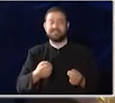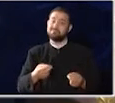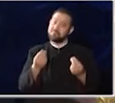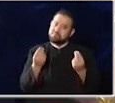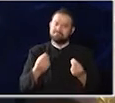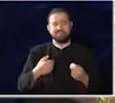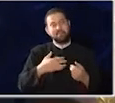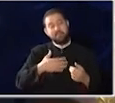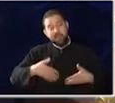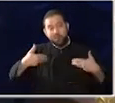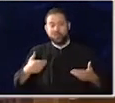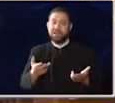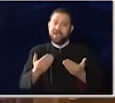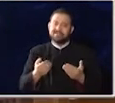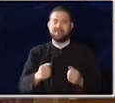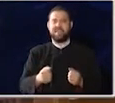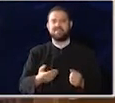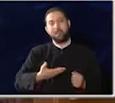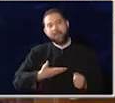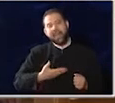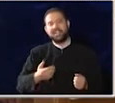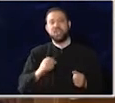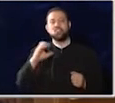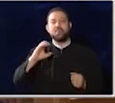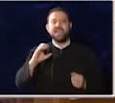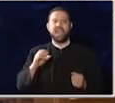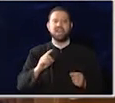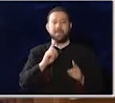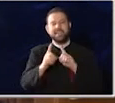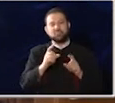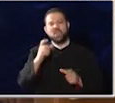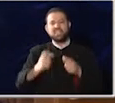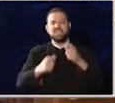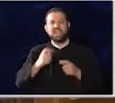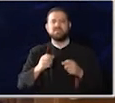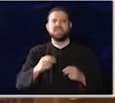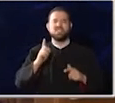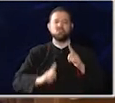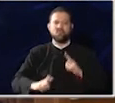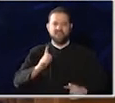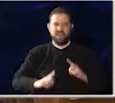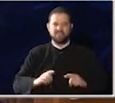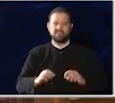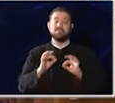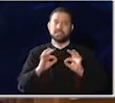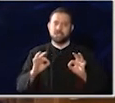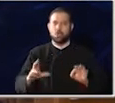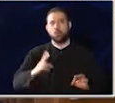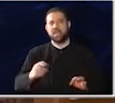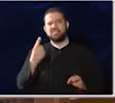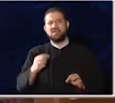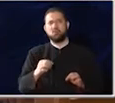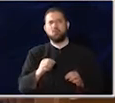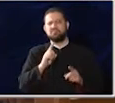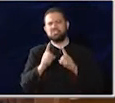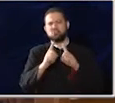onorează! Părinte Ciprian, am mai discutat la Cuvânt pentru Suflet despre suferință. Sigur, este un subiect